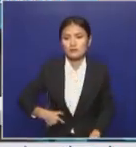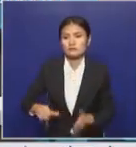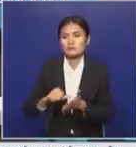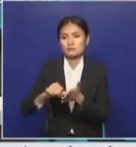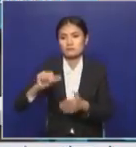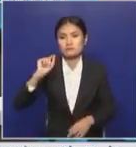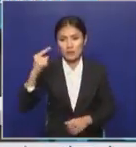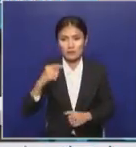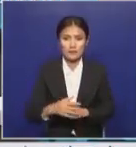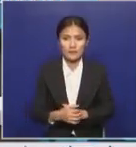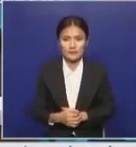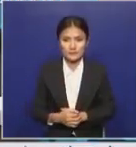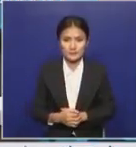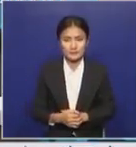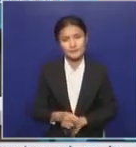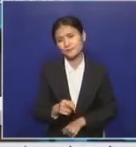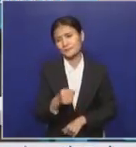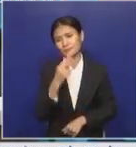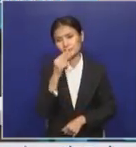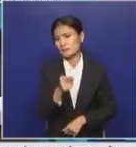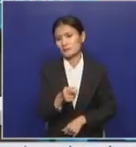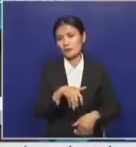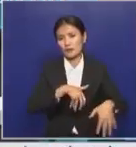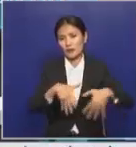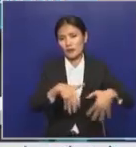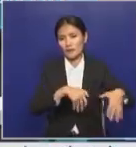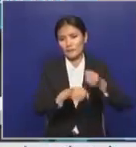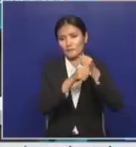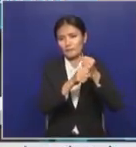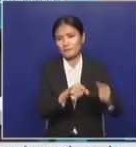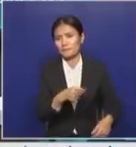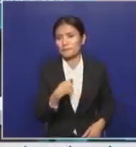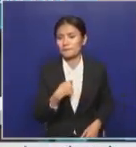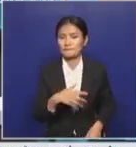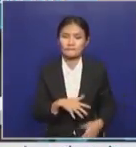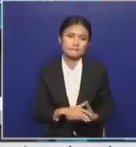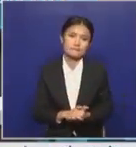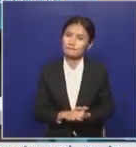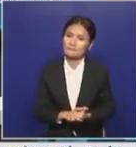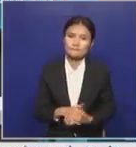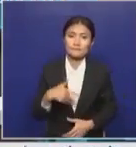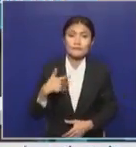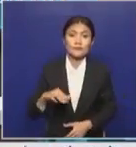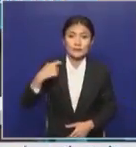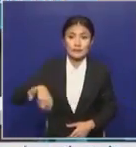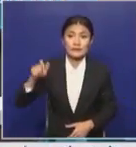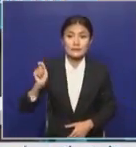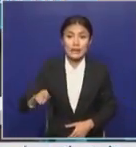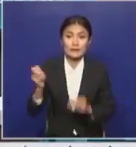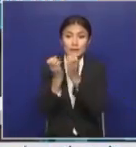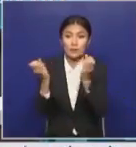ธรรมดานะครับการกระทำดังกล่าวทั้งหมดดันคำไม่ใช้สารและธรรมนูญที่3ครับ